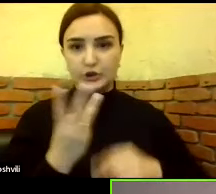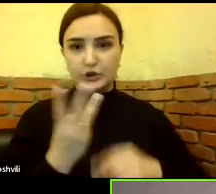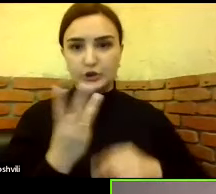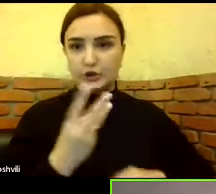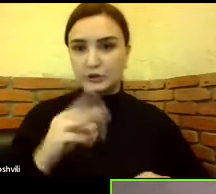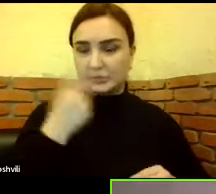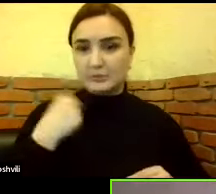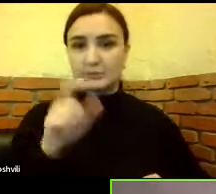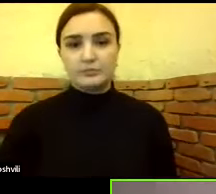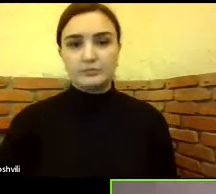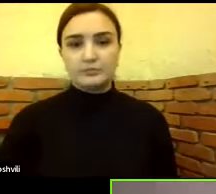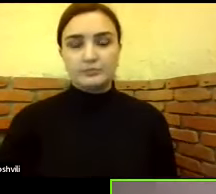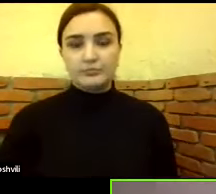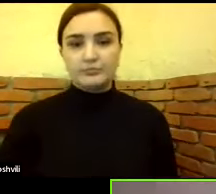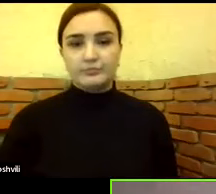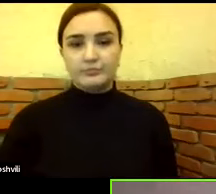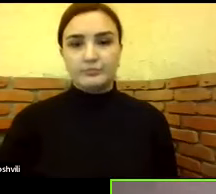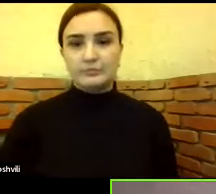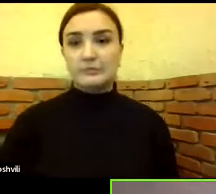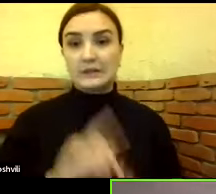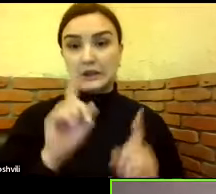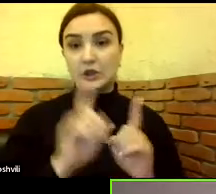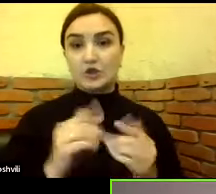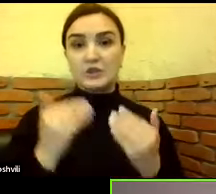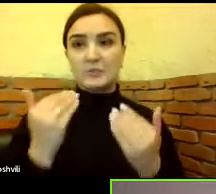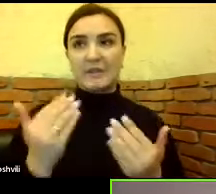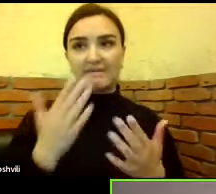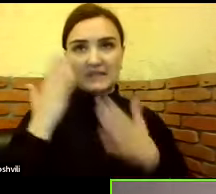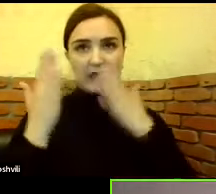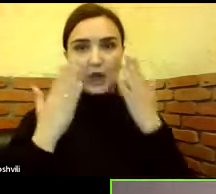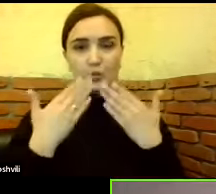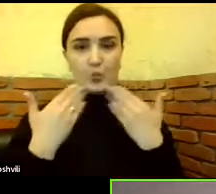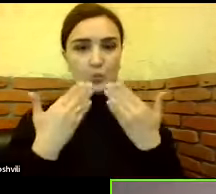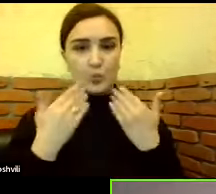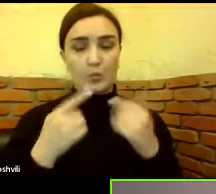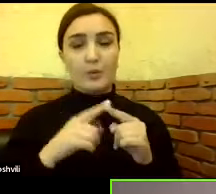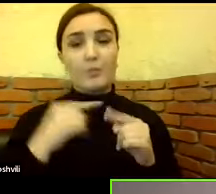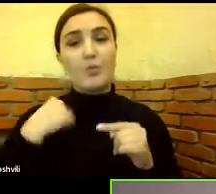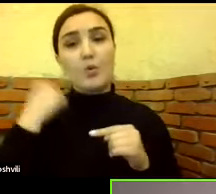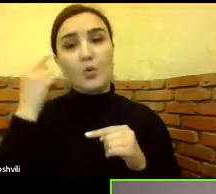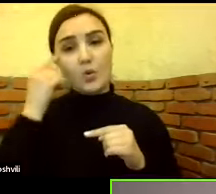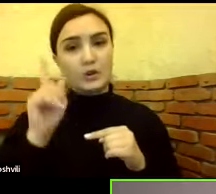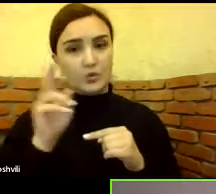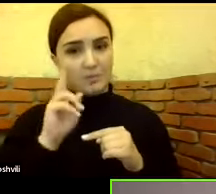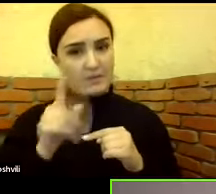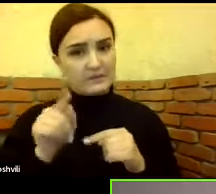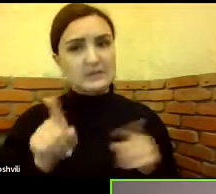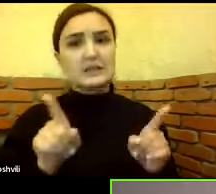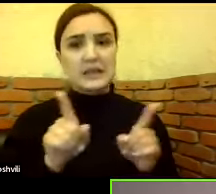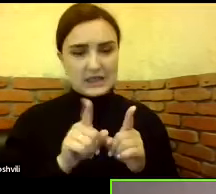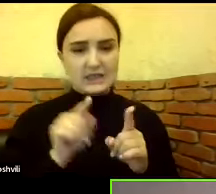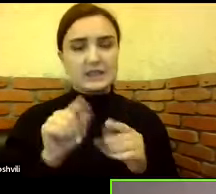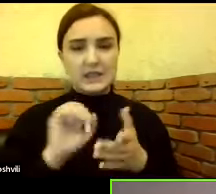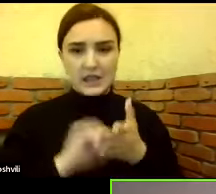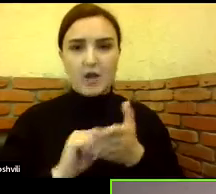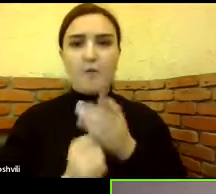გართობა. ხო, და მე მგონია, რომ არ ვიცი, ეგეც გამწვავლია რაღაცა იმითებიდან და დამოკიდებულებებიდან,